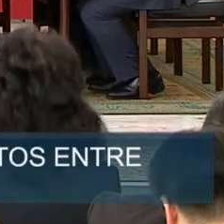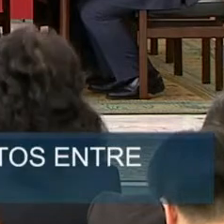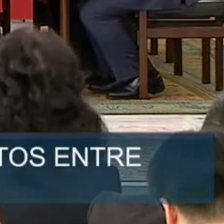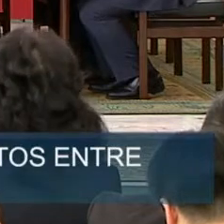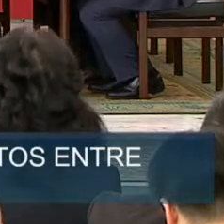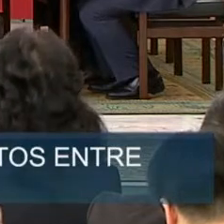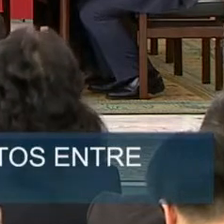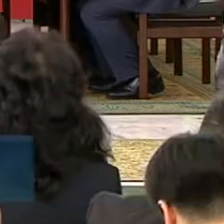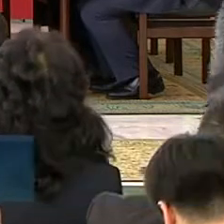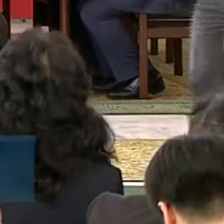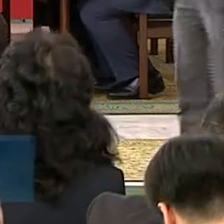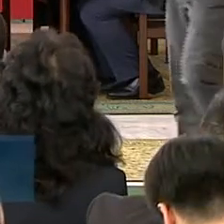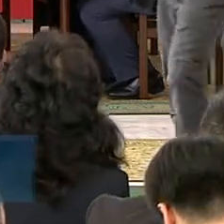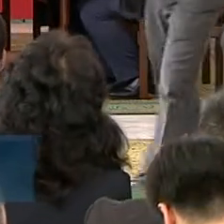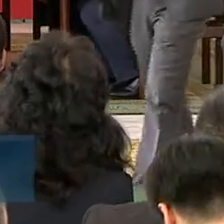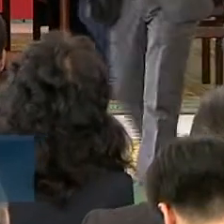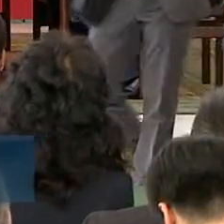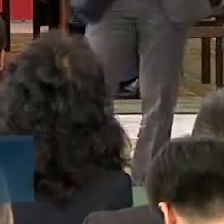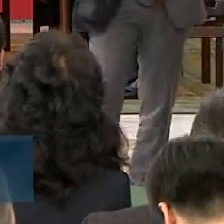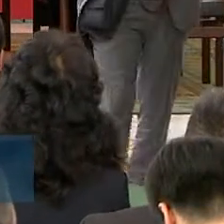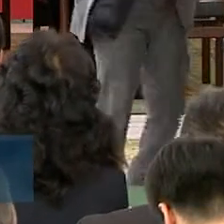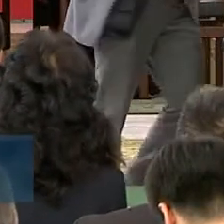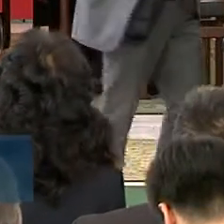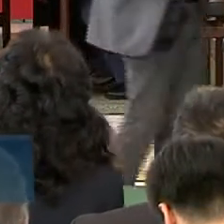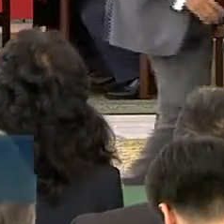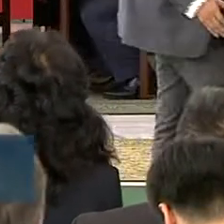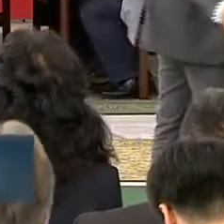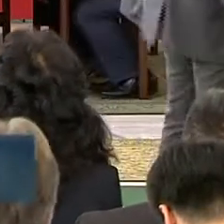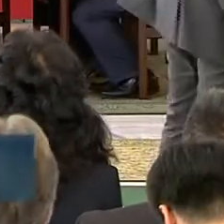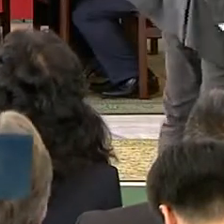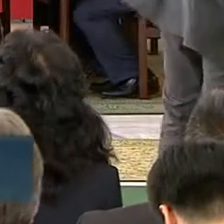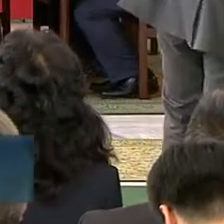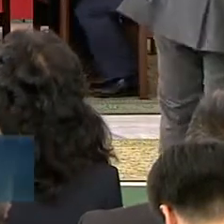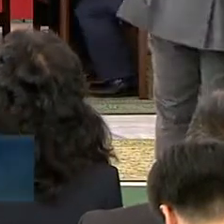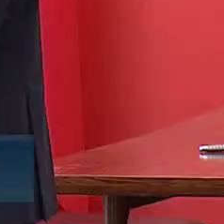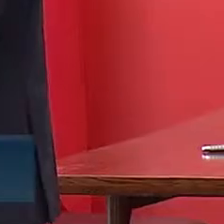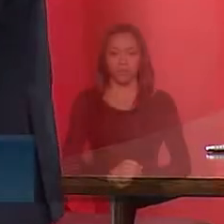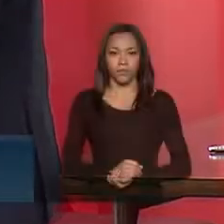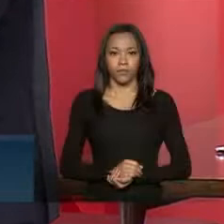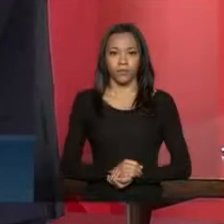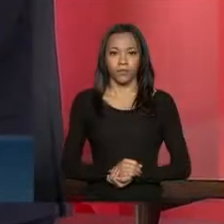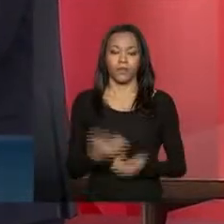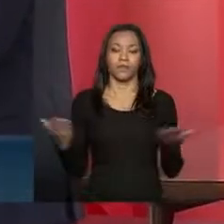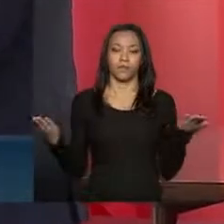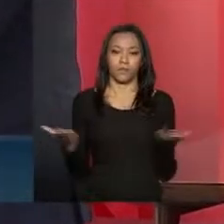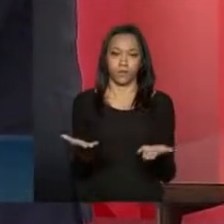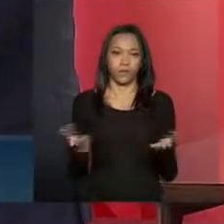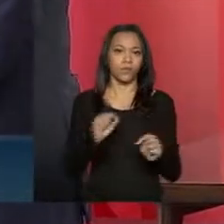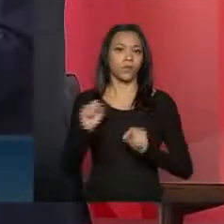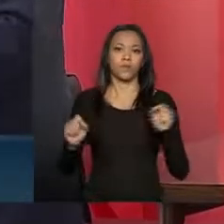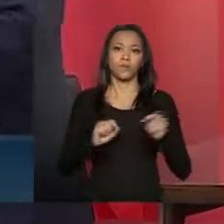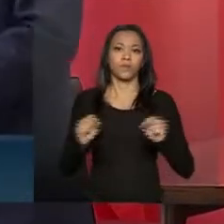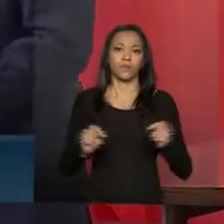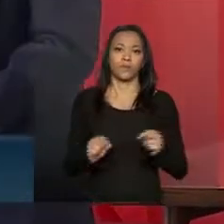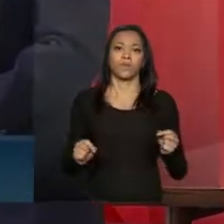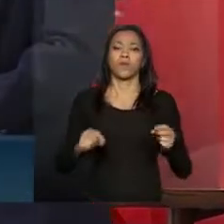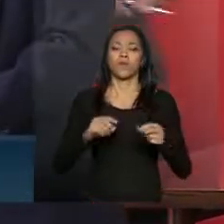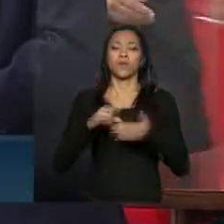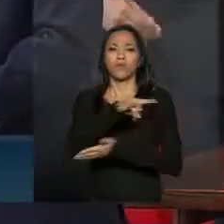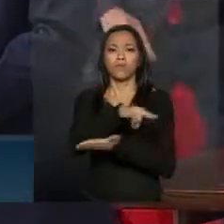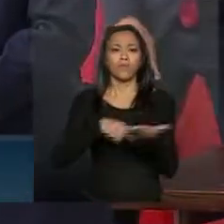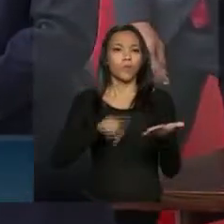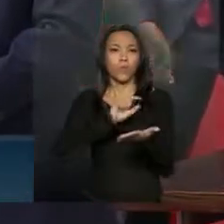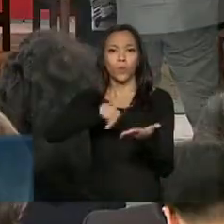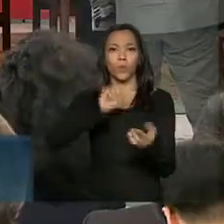公司联合创新中心协议。Nesta ocasião, foi ainda emitida a declaração entre os governos do Brasil e da República Popular da China. A declaração conjunta sobre